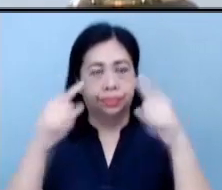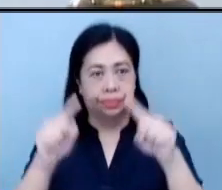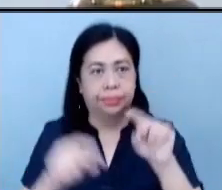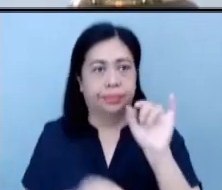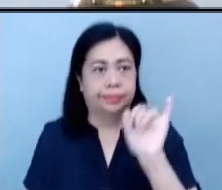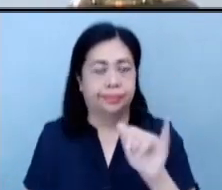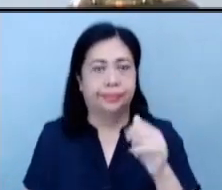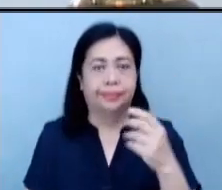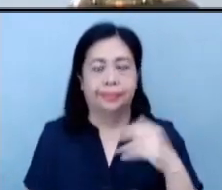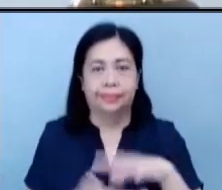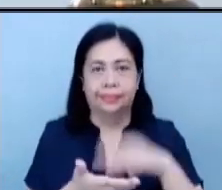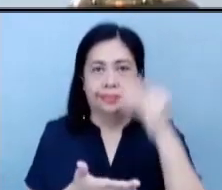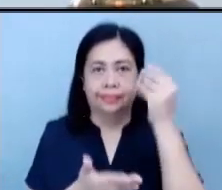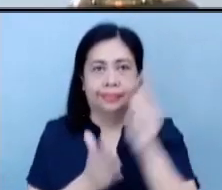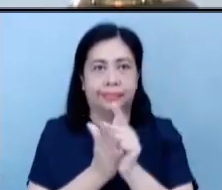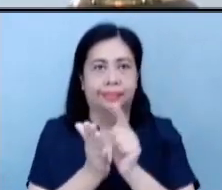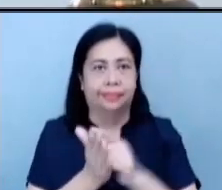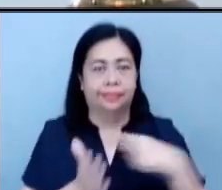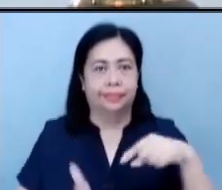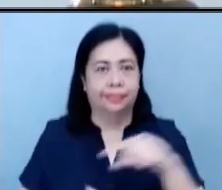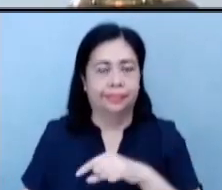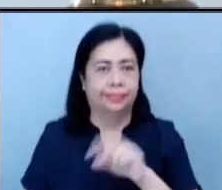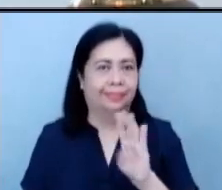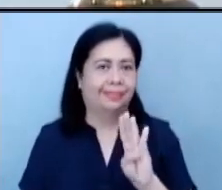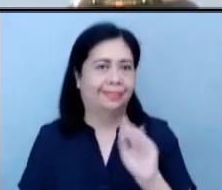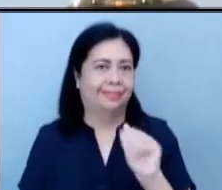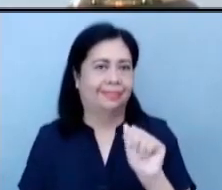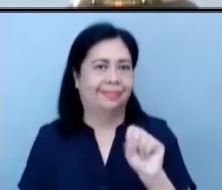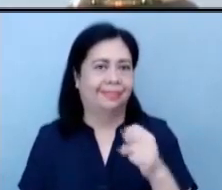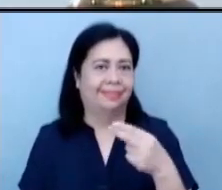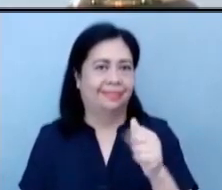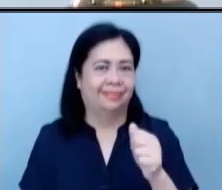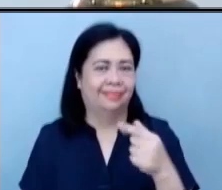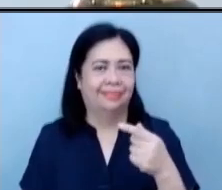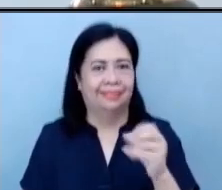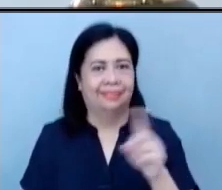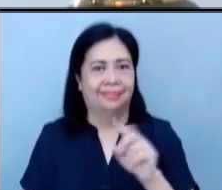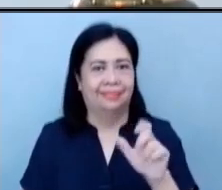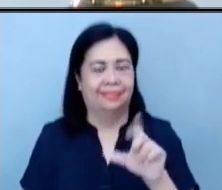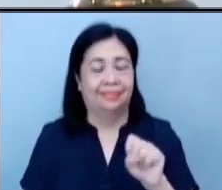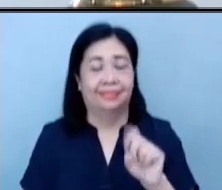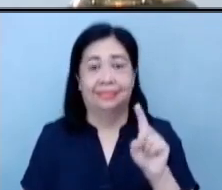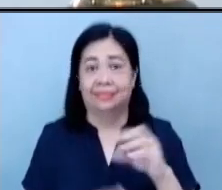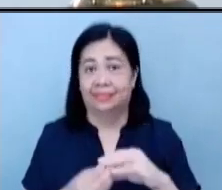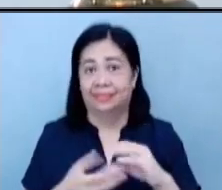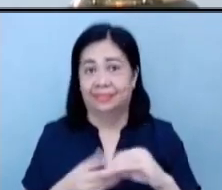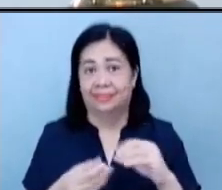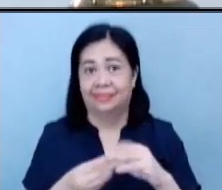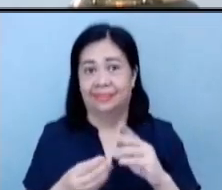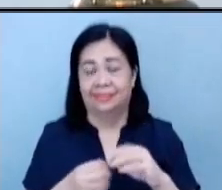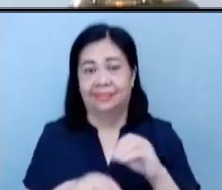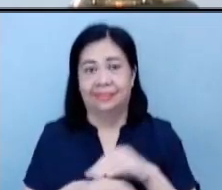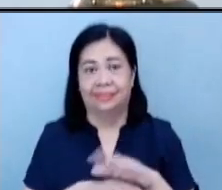na ibinahagi sa atin ni Basha Gonzalez. Another business story at business tips na naman ang itatapok